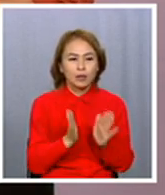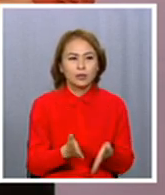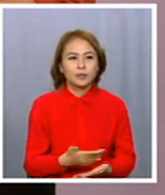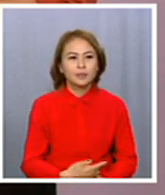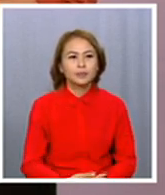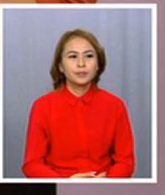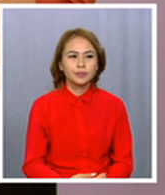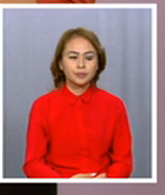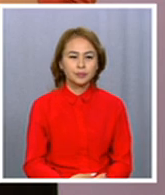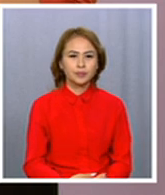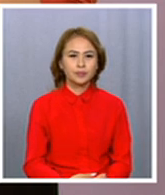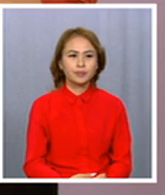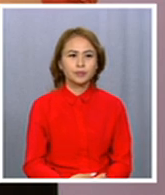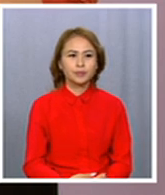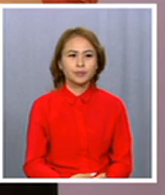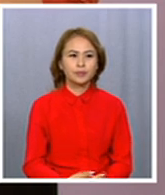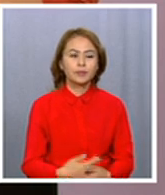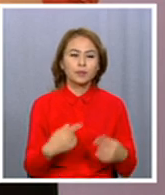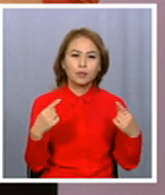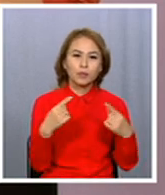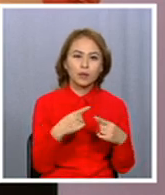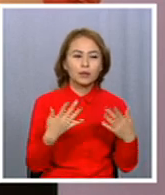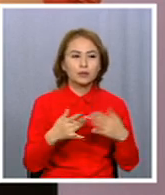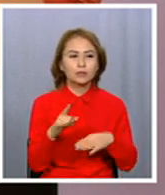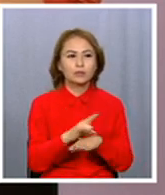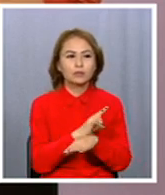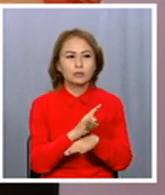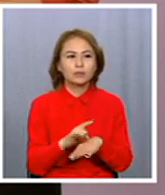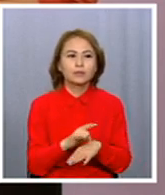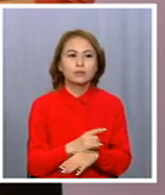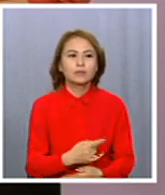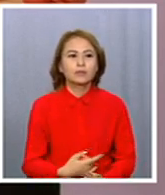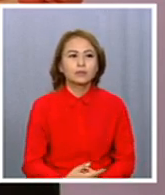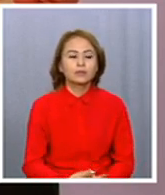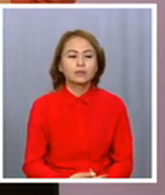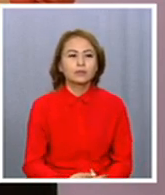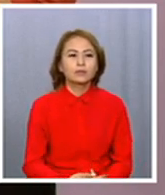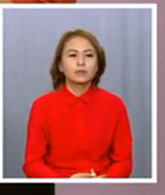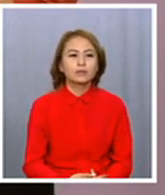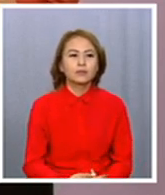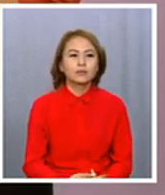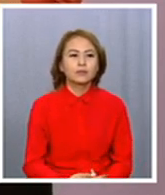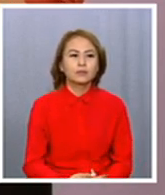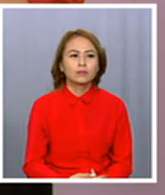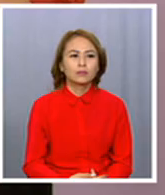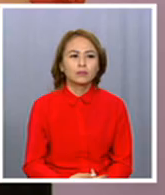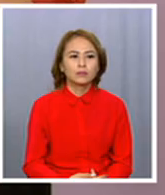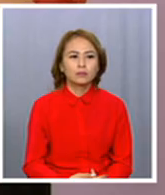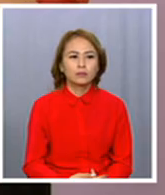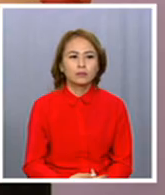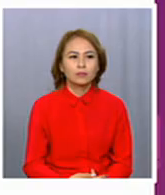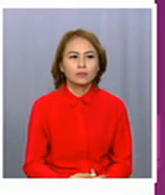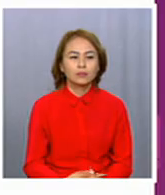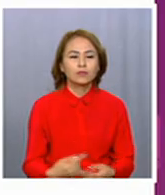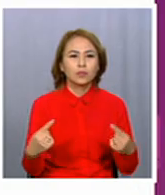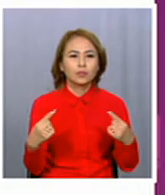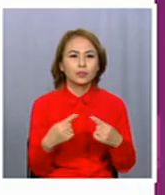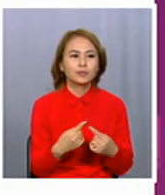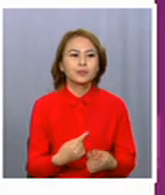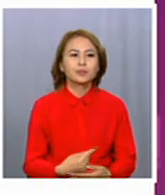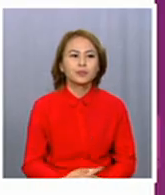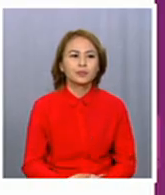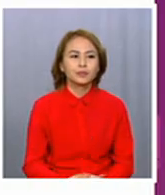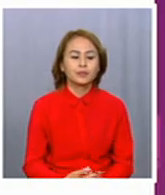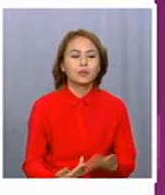болады. Бұл ақпарат ақиқат па, жалған ба? Әрине, бұл ақпарат ақиқат.